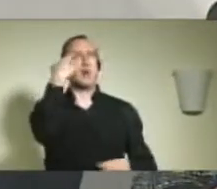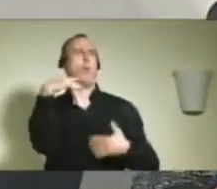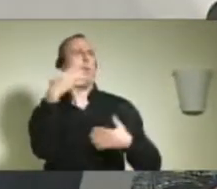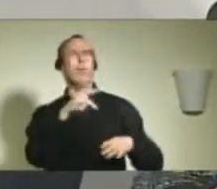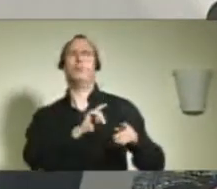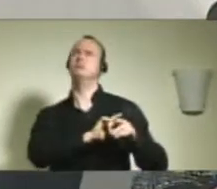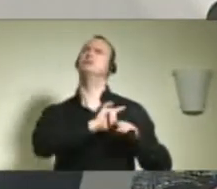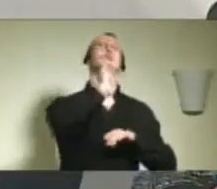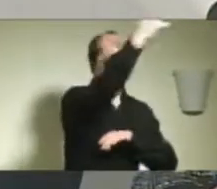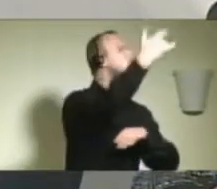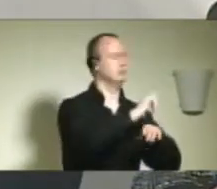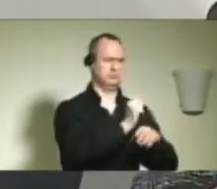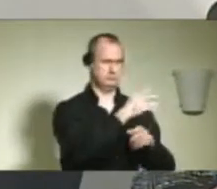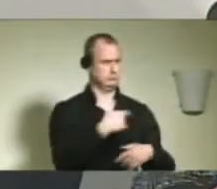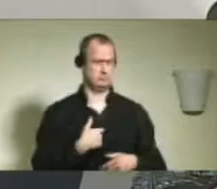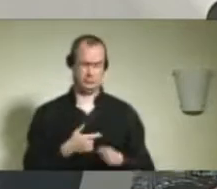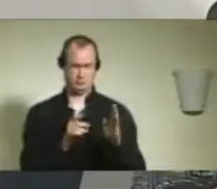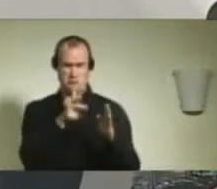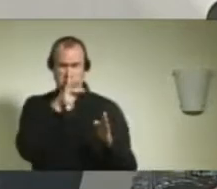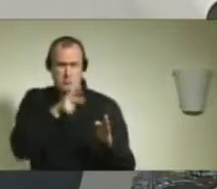la pérennité